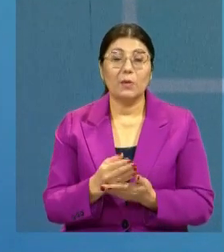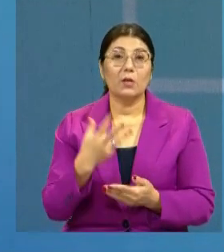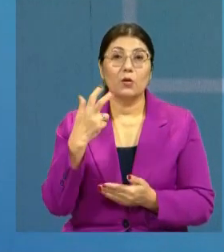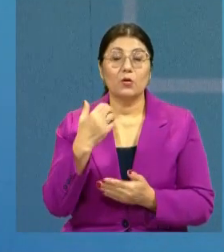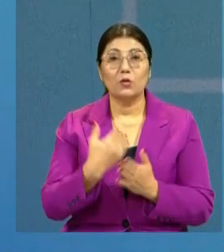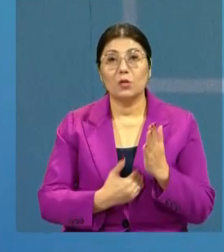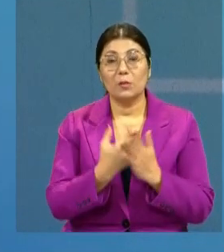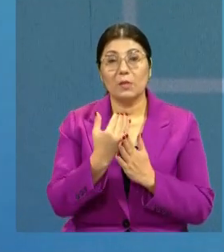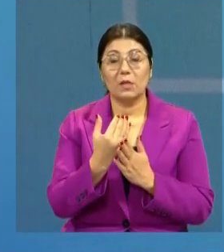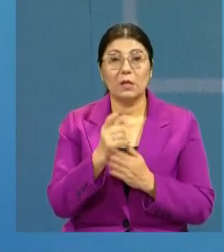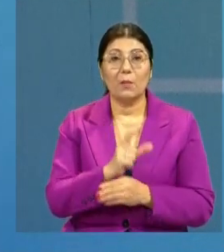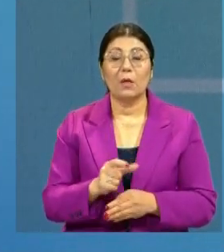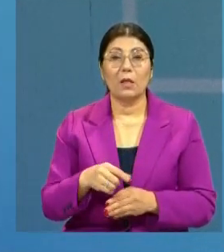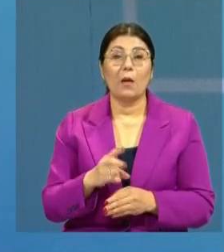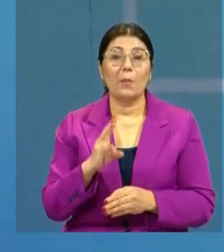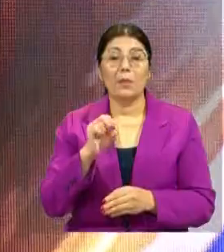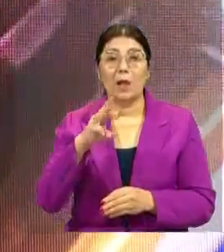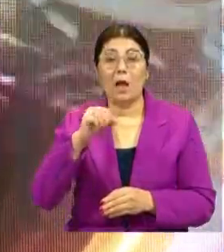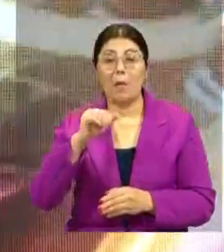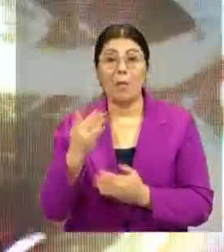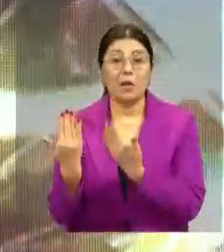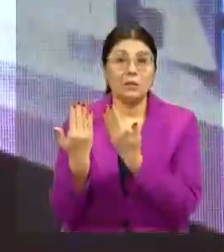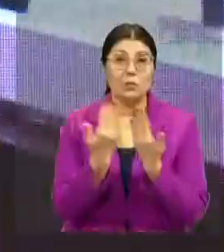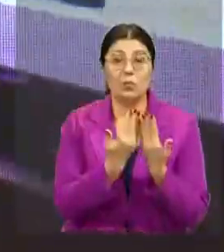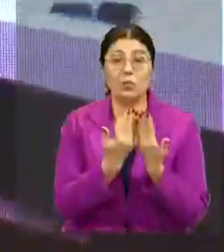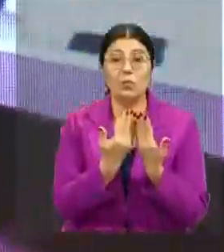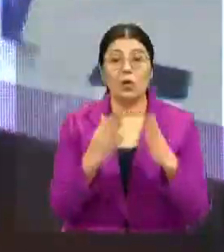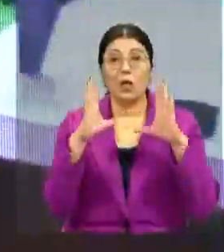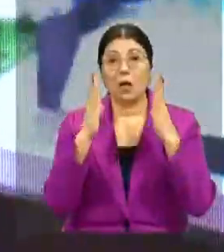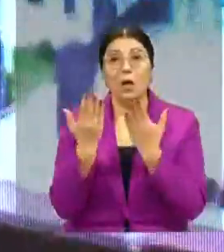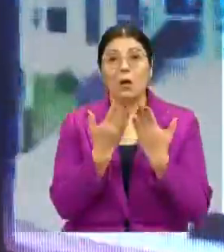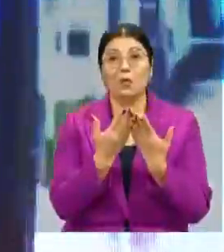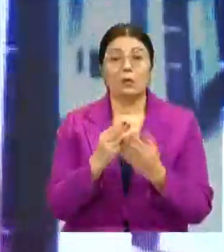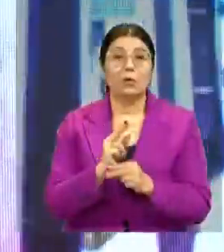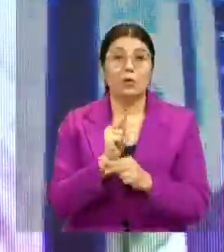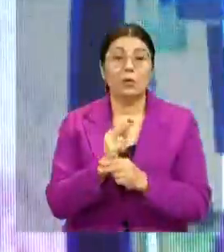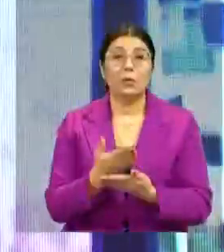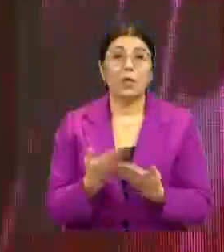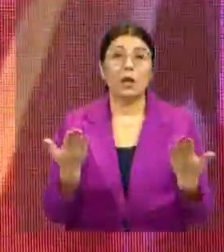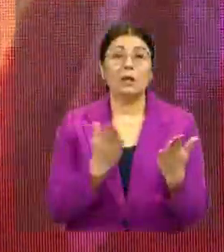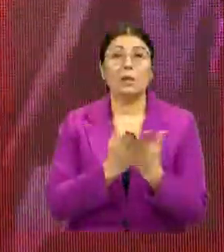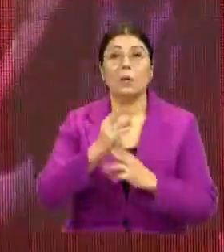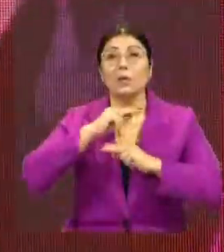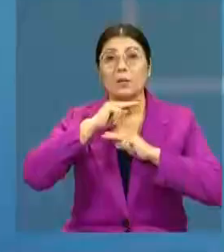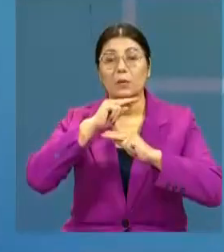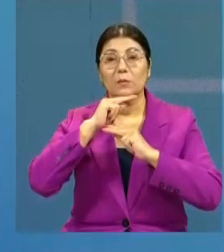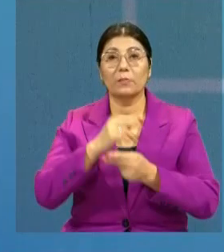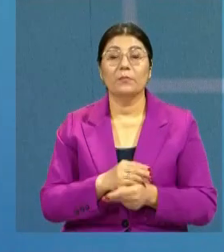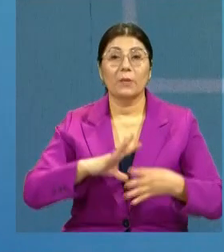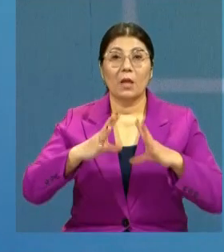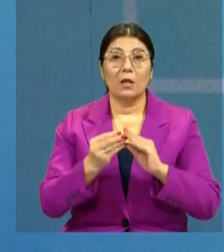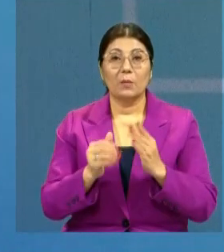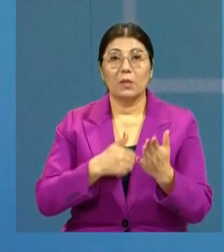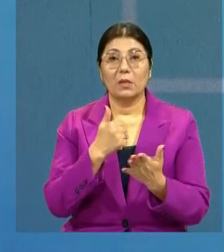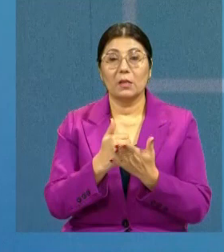намаз үйренді, мәселен. Өзіңіз айтып отырған осы 5 бағыттың ішінде қай бағытқа басымдық берілді? Жалпы